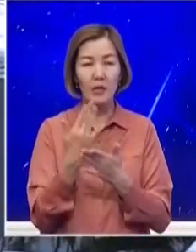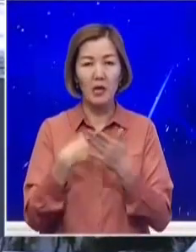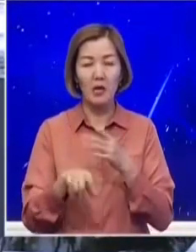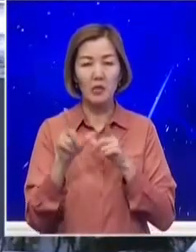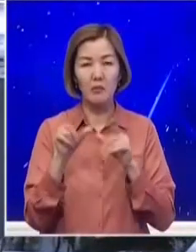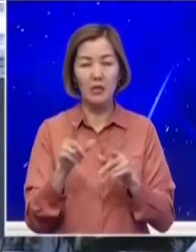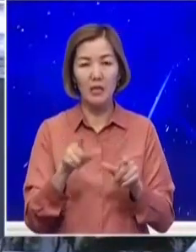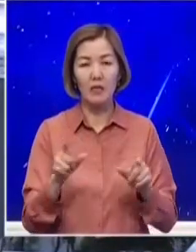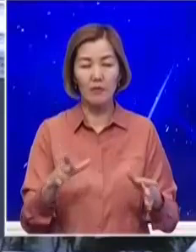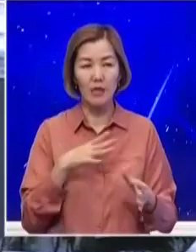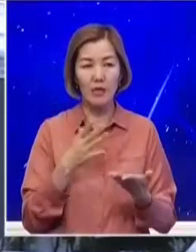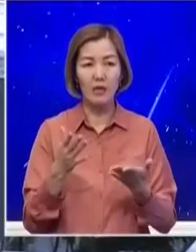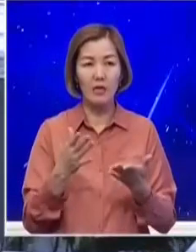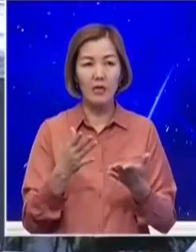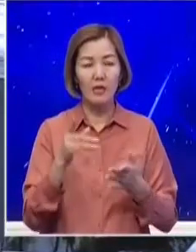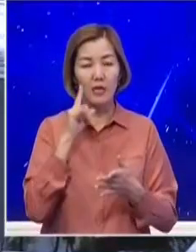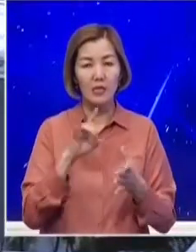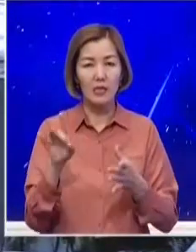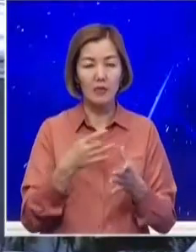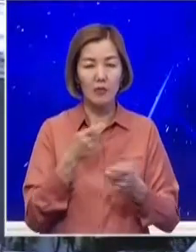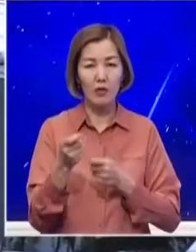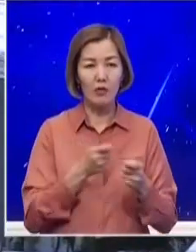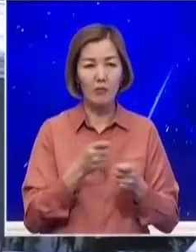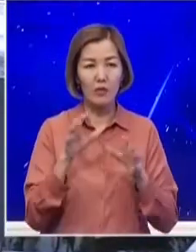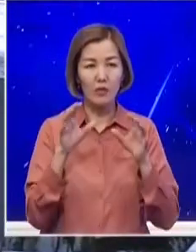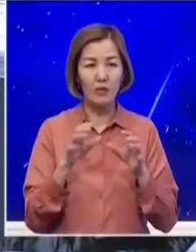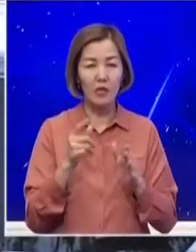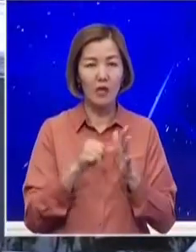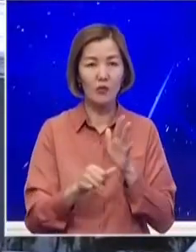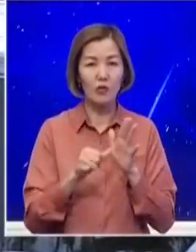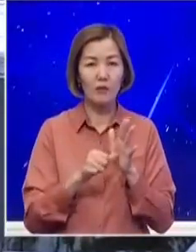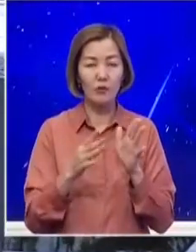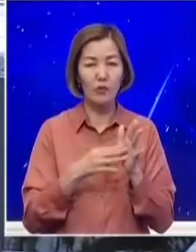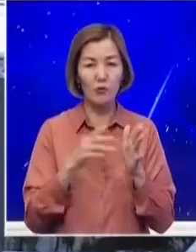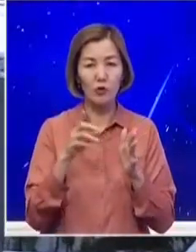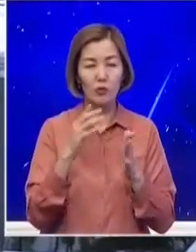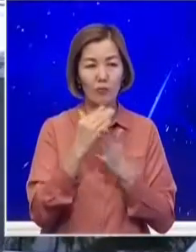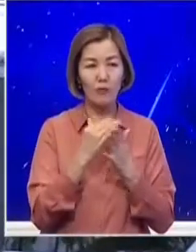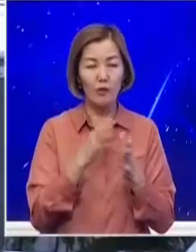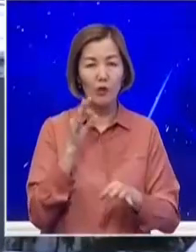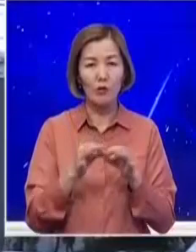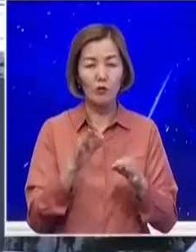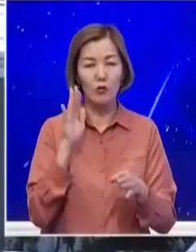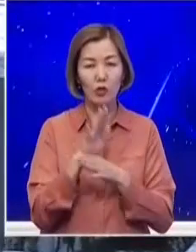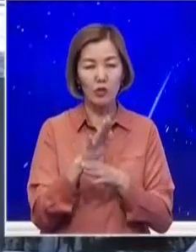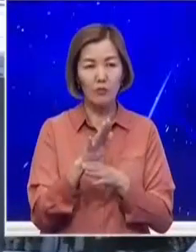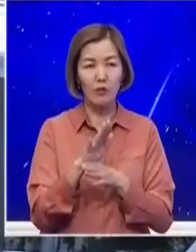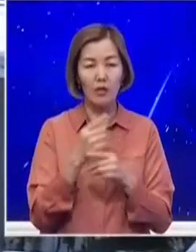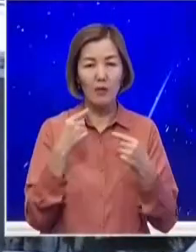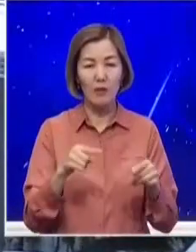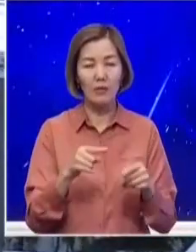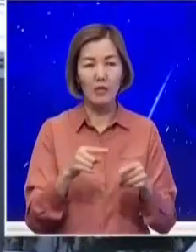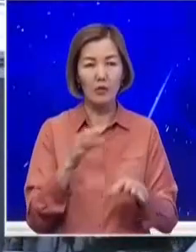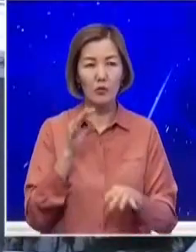қатысты Қазақстан республикасының әкімшілік құқық бұзушылық туралы кодексінің 669-шы бабы сот үкімін, сот шешімін немесе өзге де сот